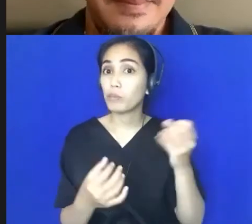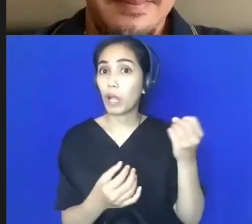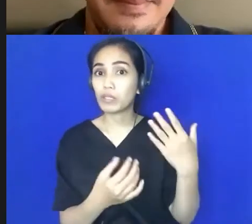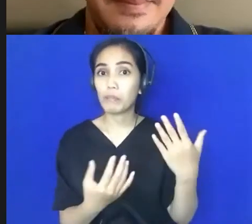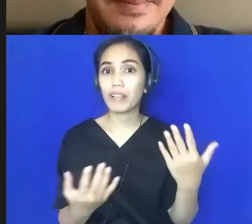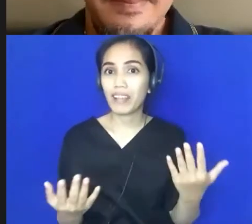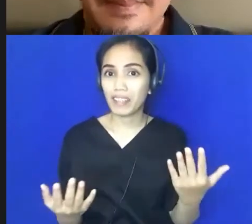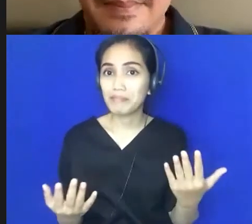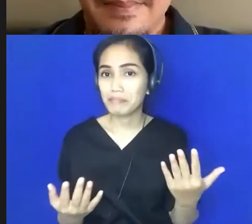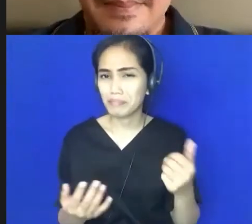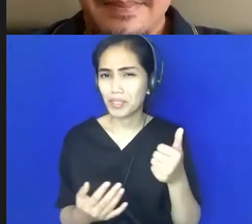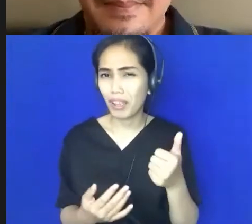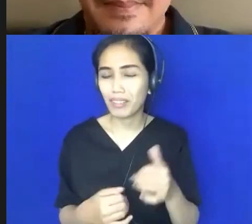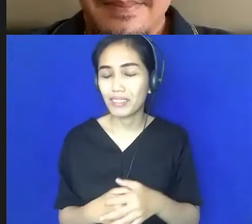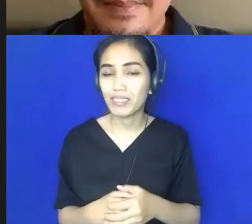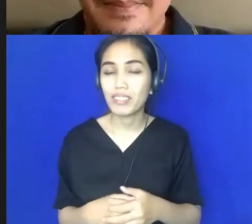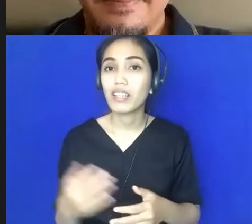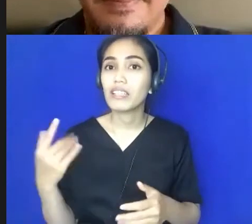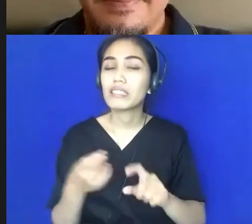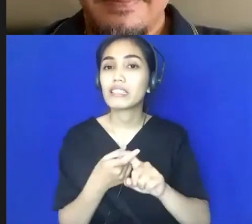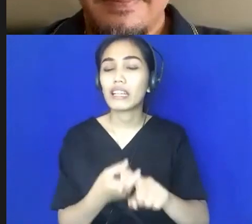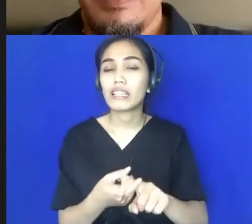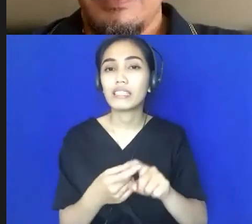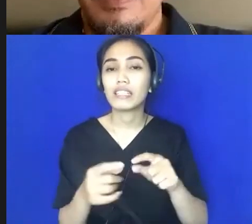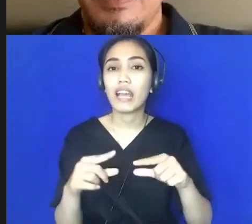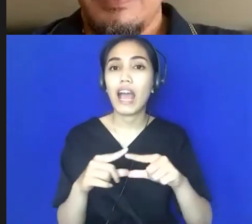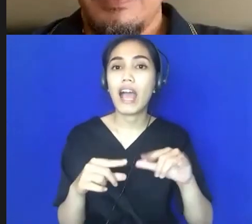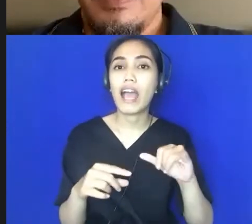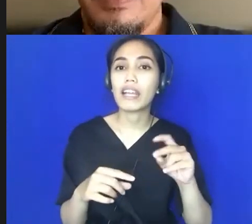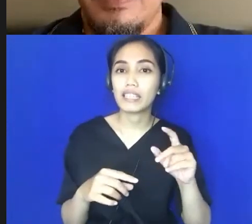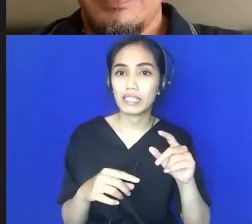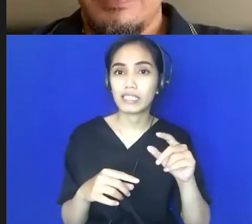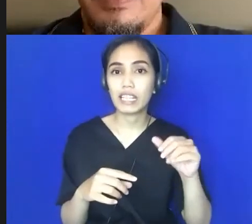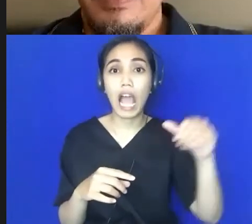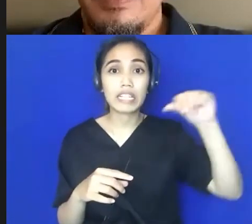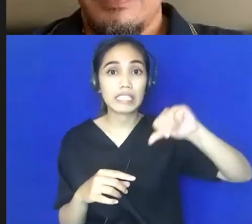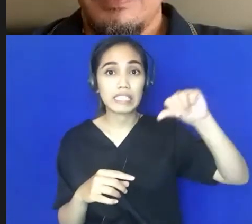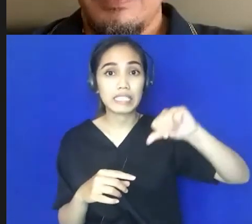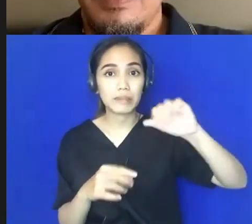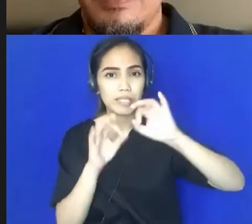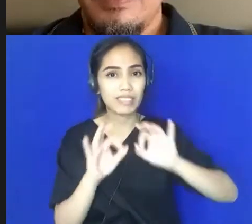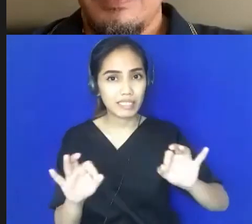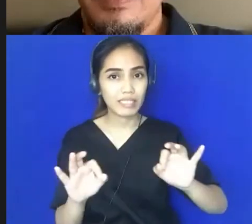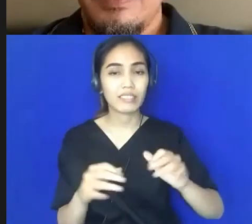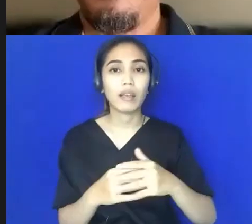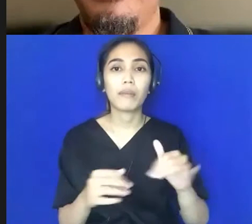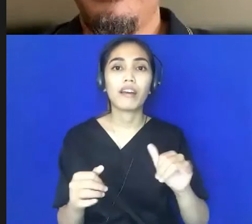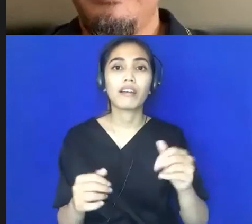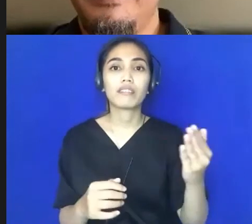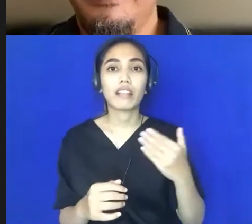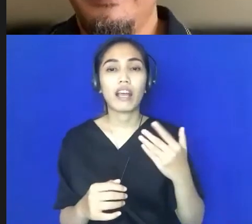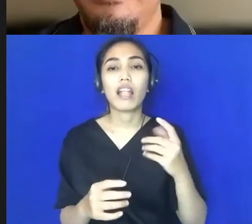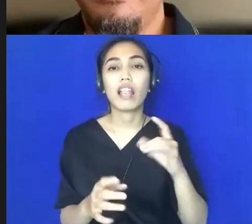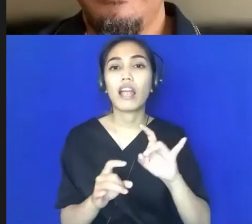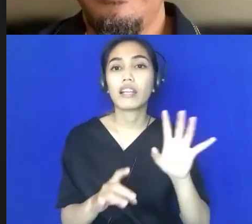ini? Tadi ada terkait, seingat saya ada terkait air bersih gitu ya, kurang lebih. Kemudian juga ya tantangan-tantangan lain